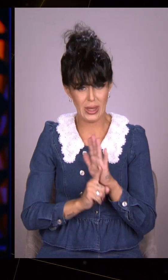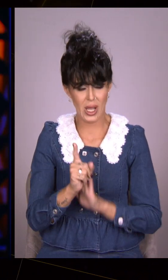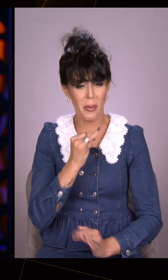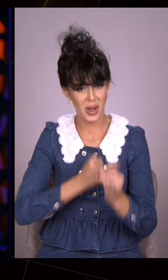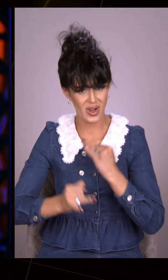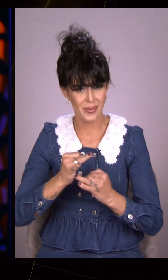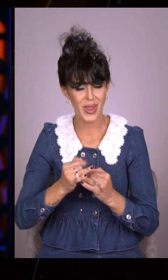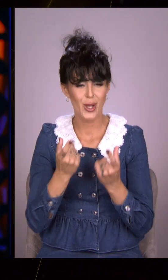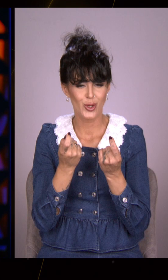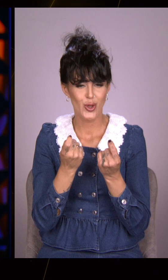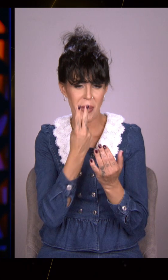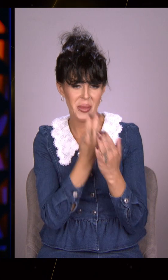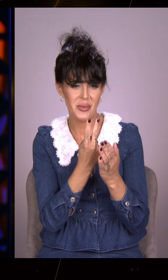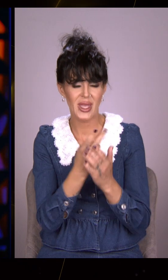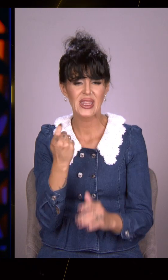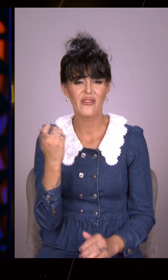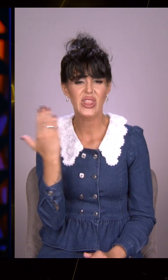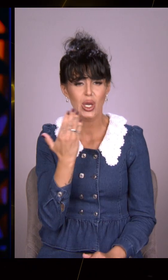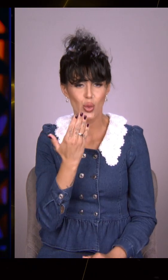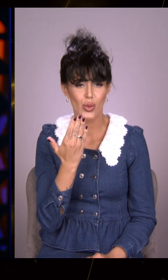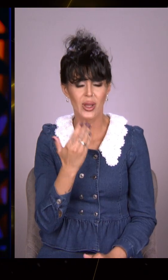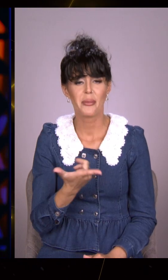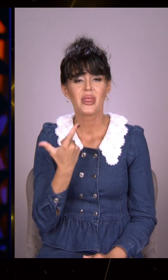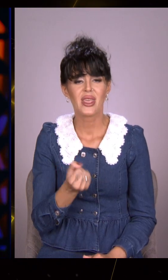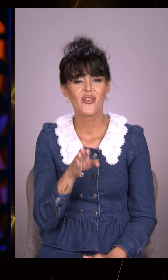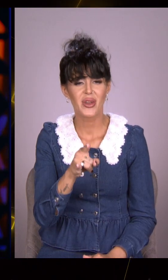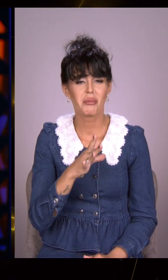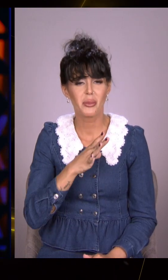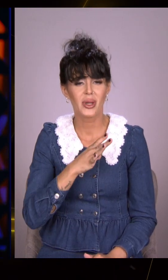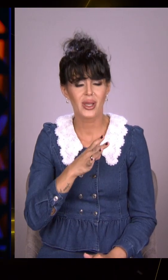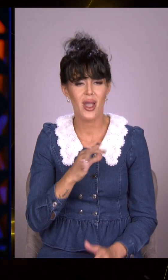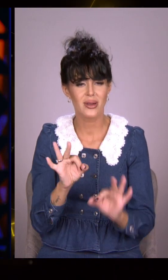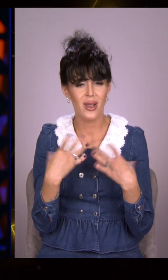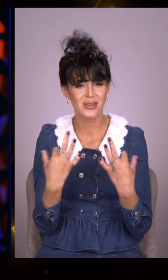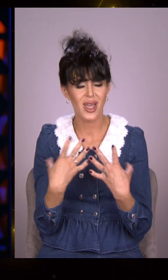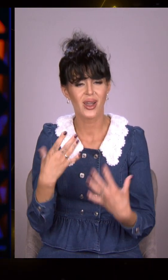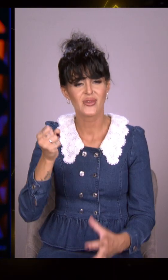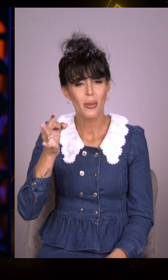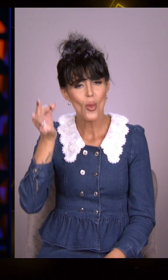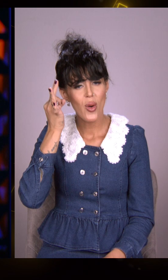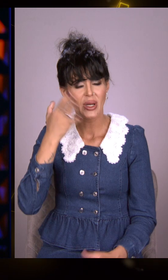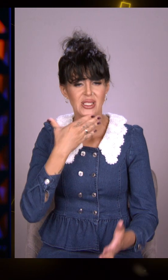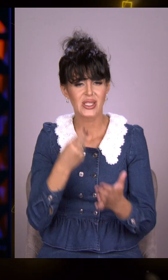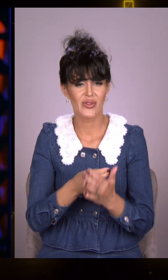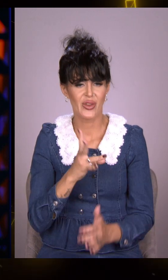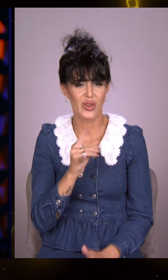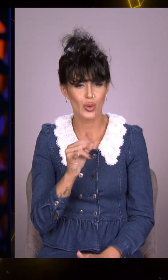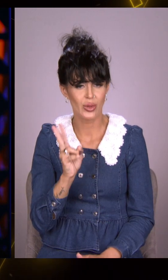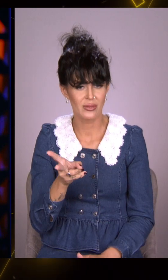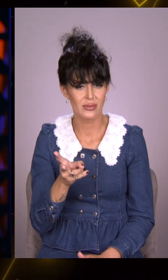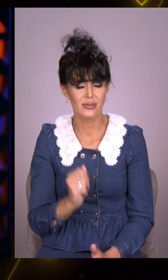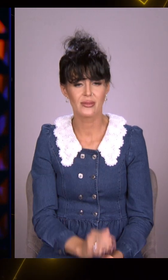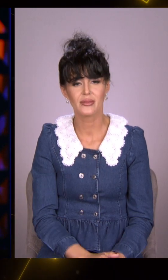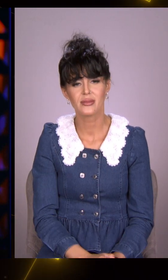пропоную подивитися відео, де ви згадували про свого онучка.